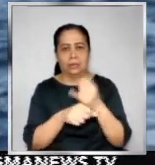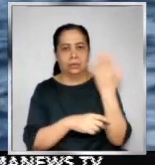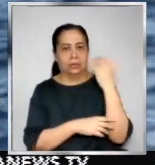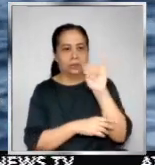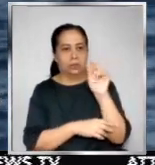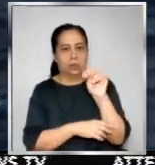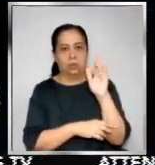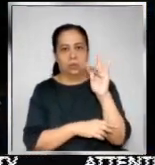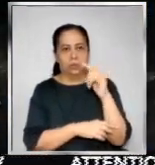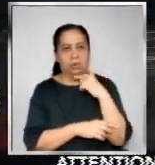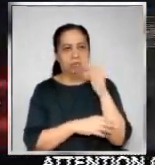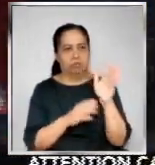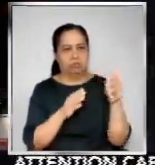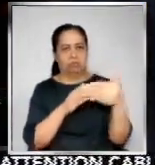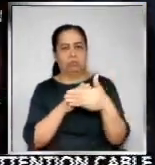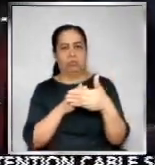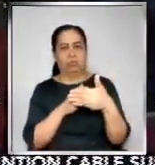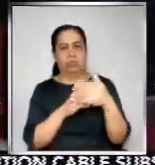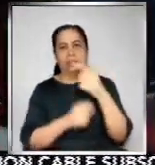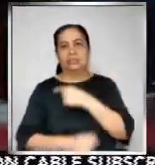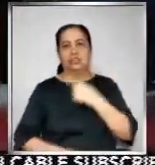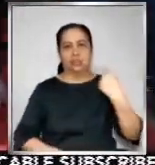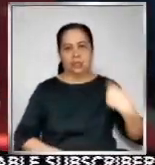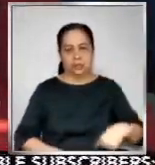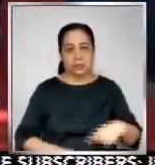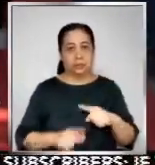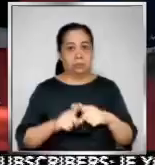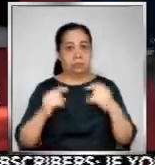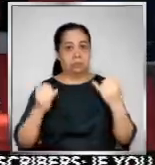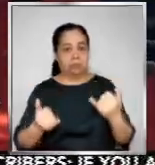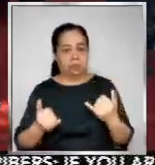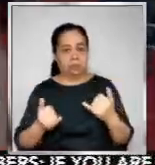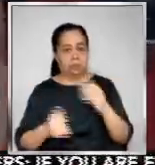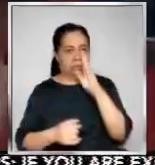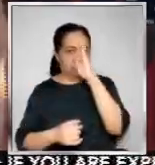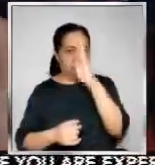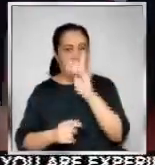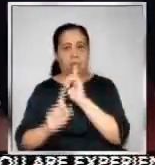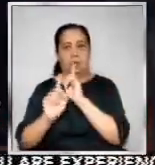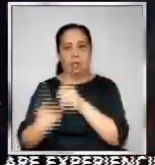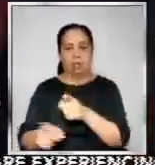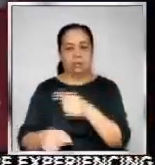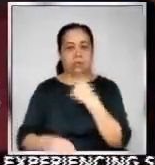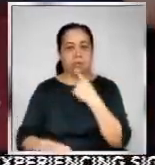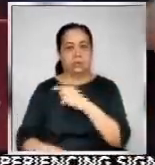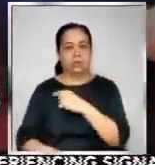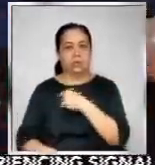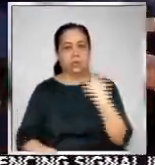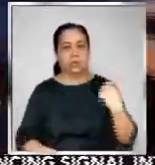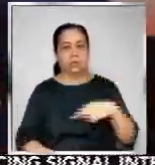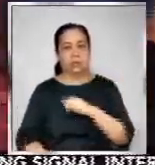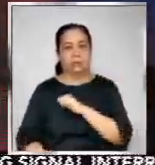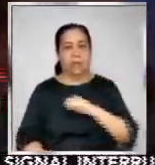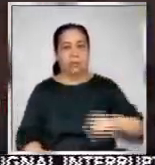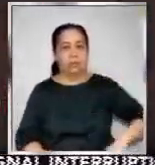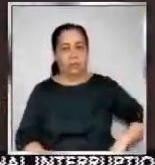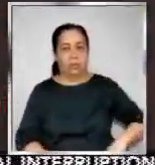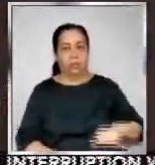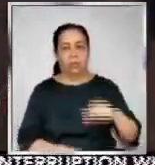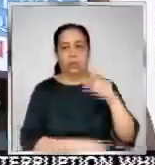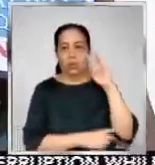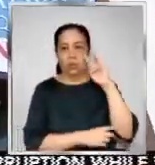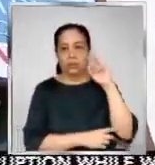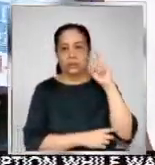Coast Guard. Pero ngayong araw, diretsahang sinagot ni Chinese Ambassador to the Philippines, Huang Xilian, ang